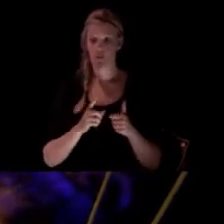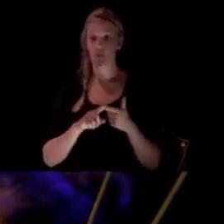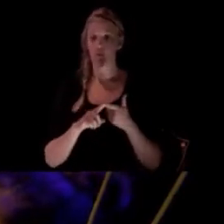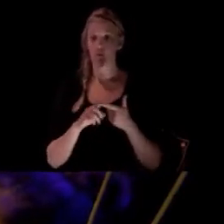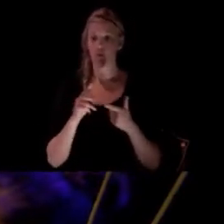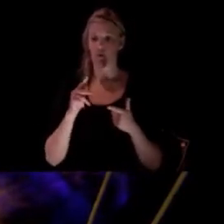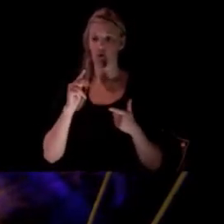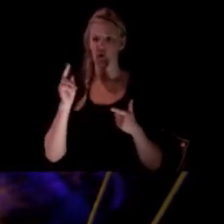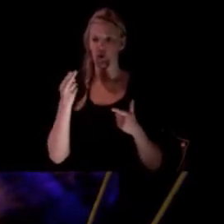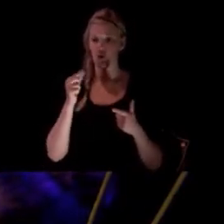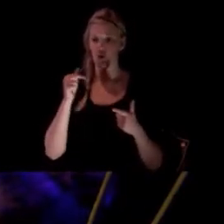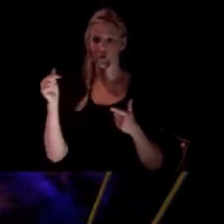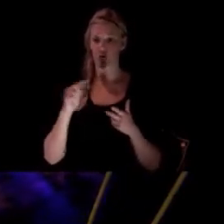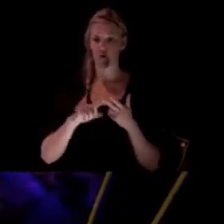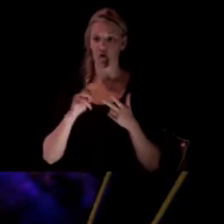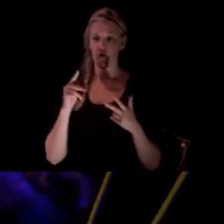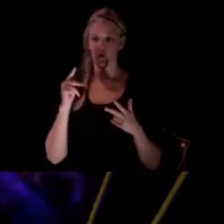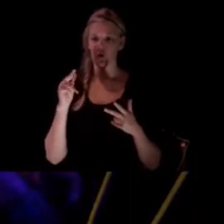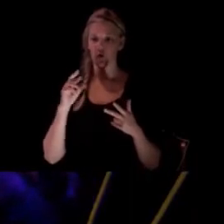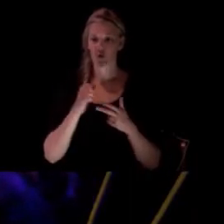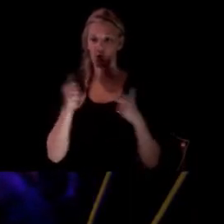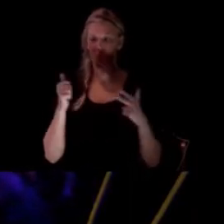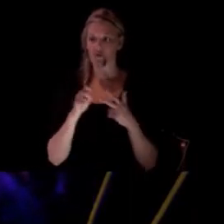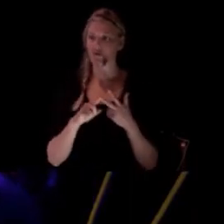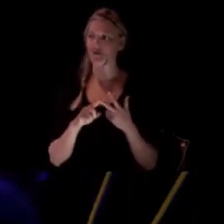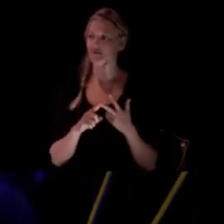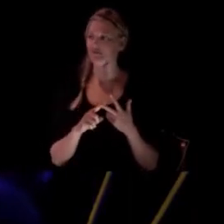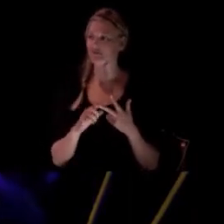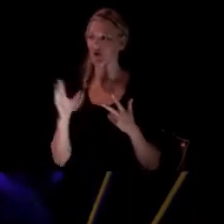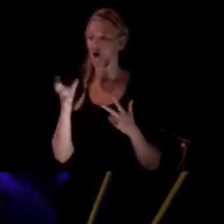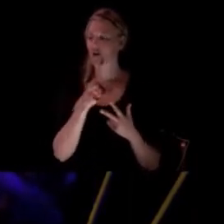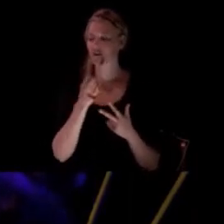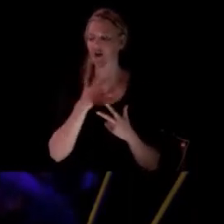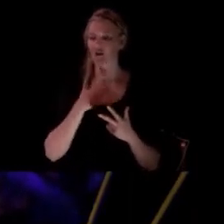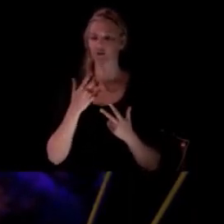og Krutt, og egentlig det som de hadde tilby med.